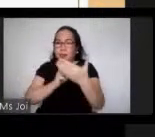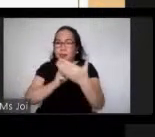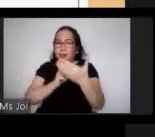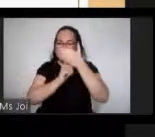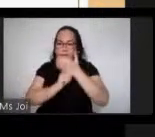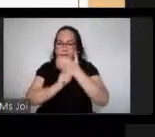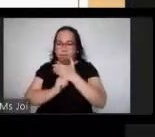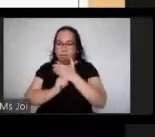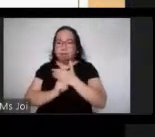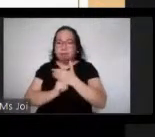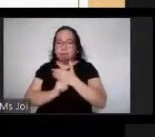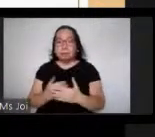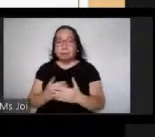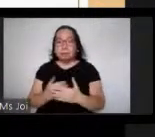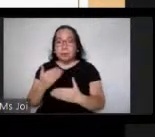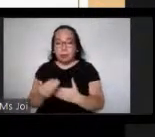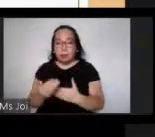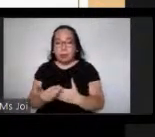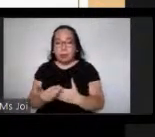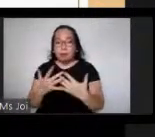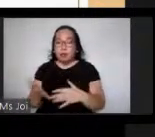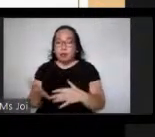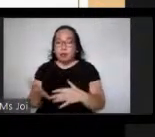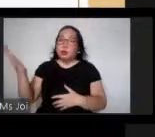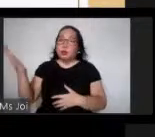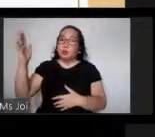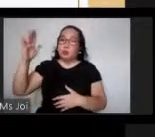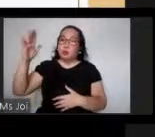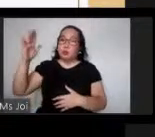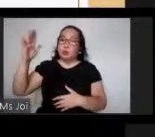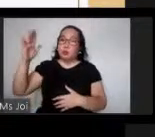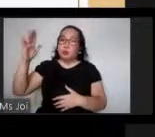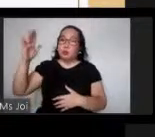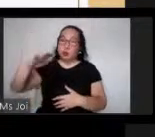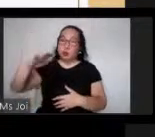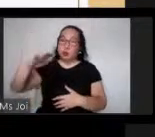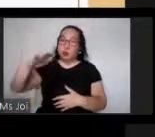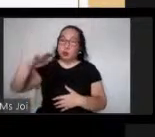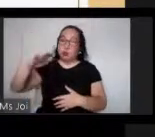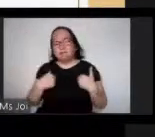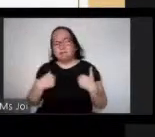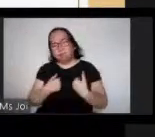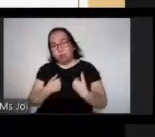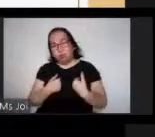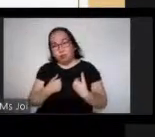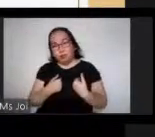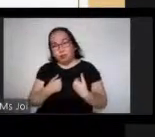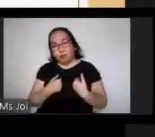And at the end of this long day, pagod na siya.